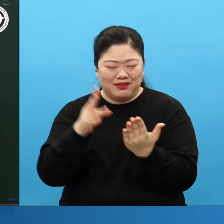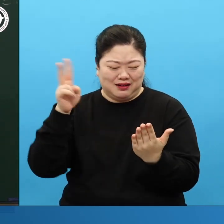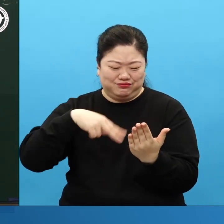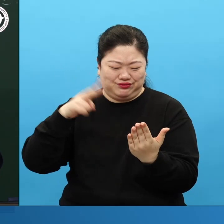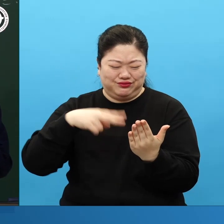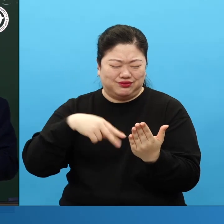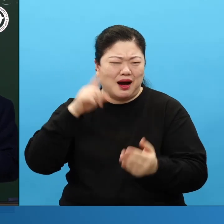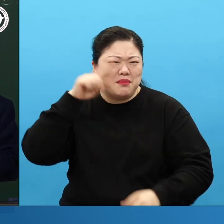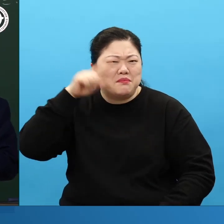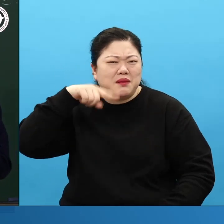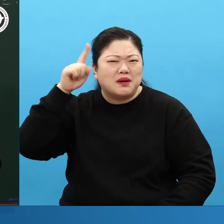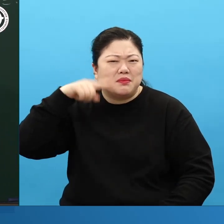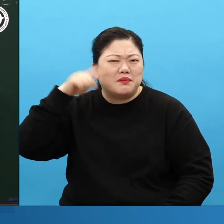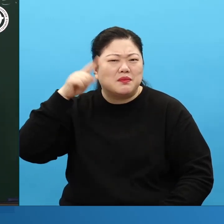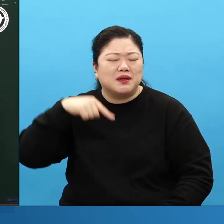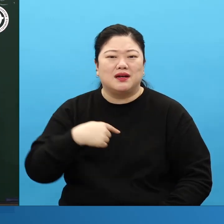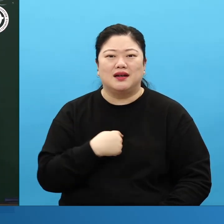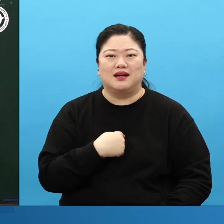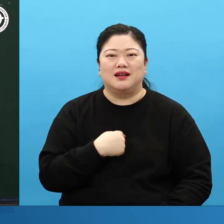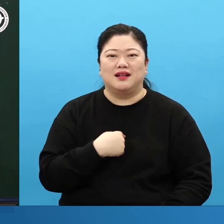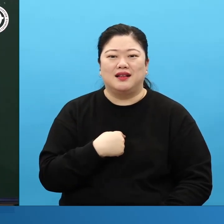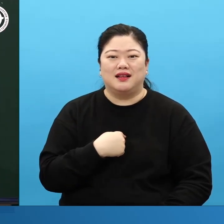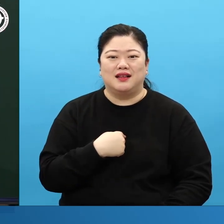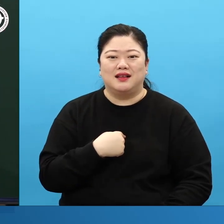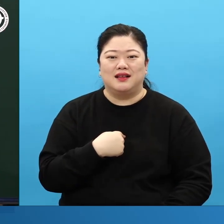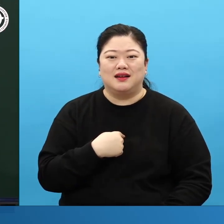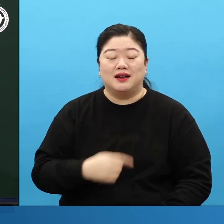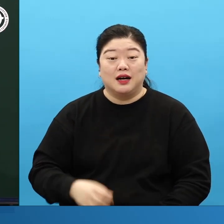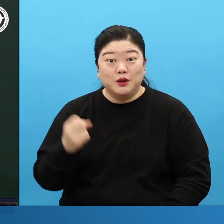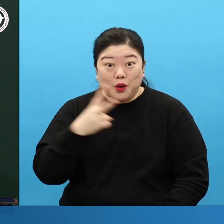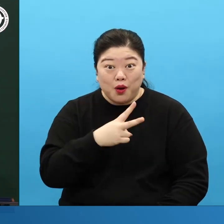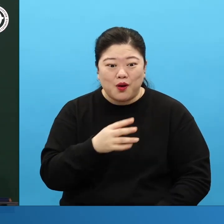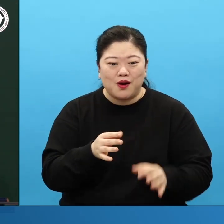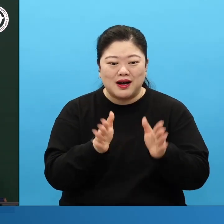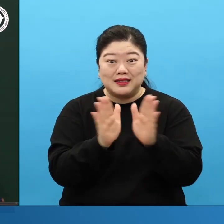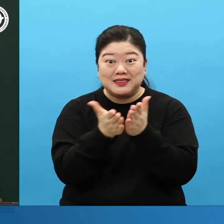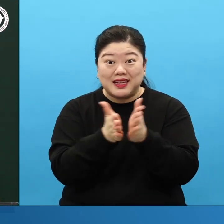다행스럽게 시중에 가니까 위인들만 모아놓은 책이 있더라고요.